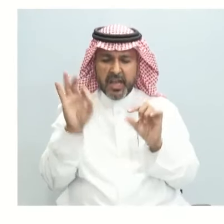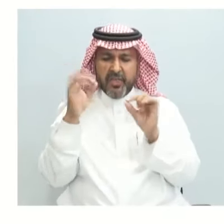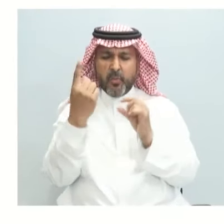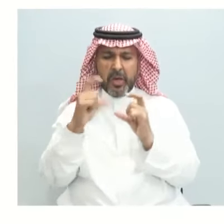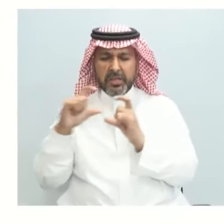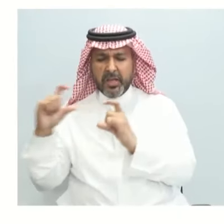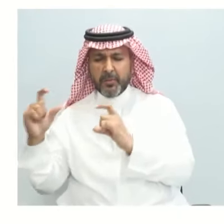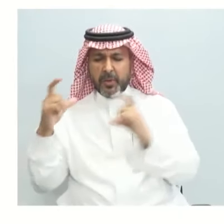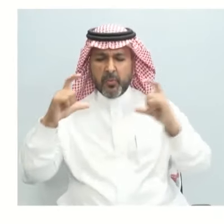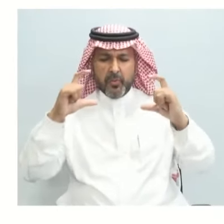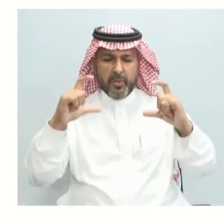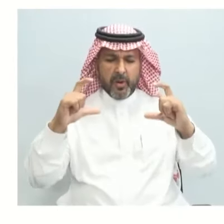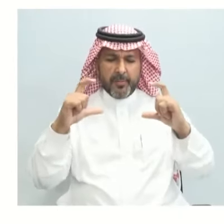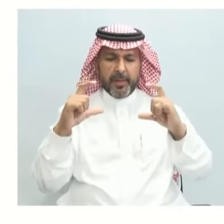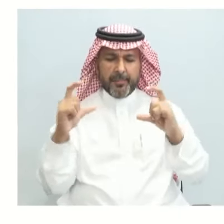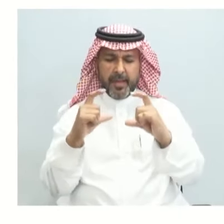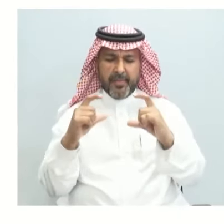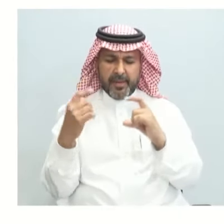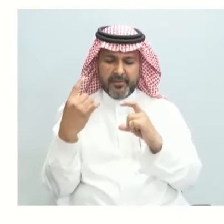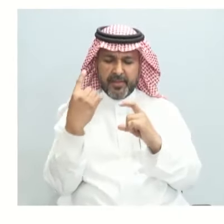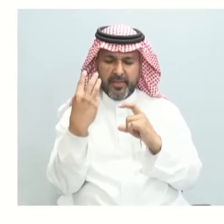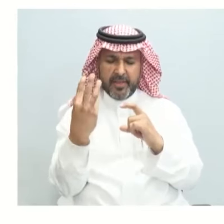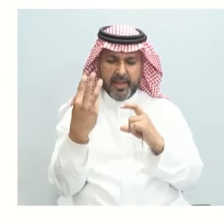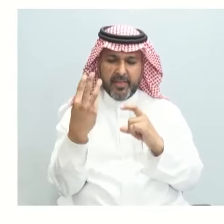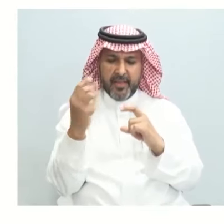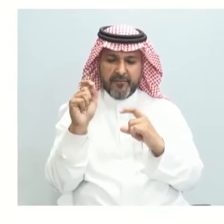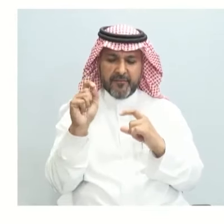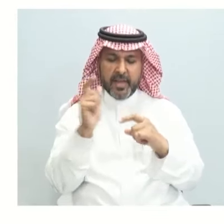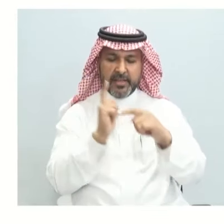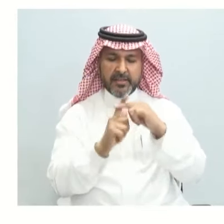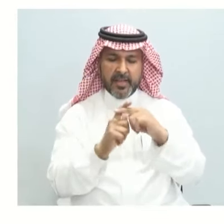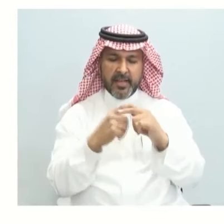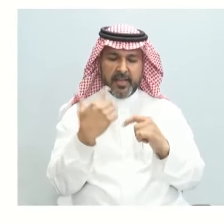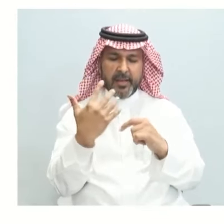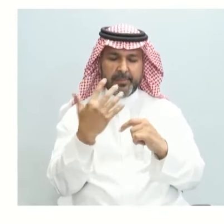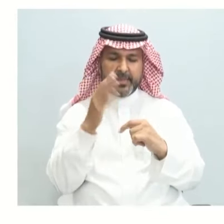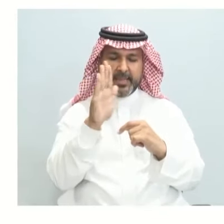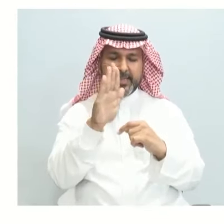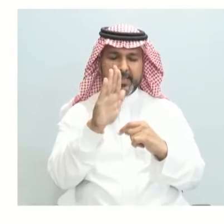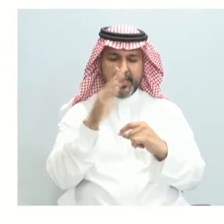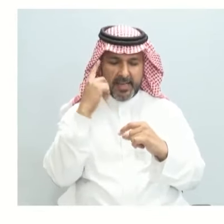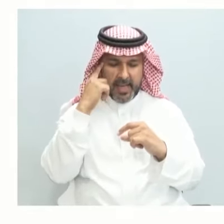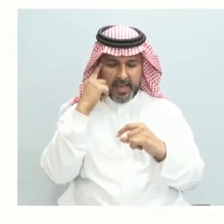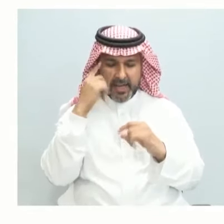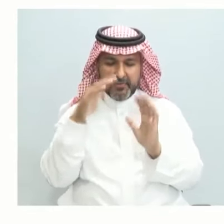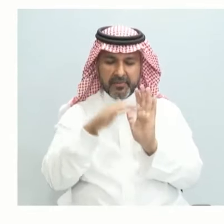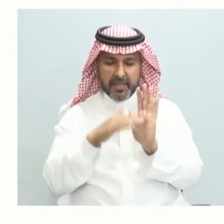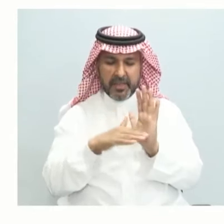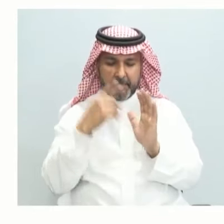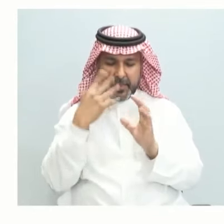وعشره مضروبه في خمسه سين اذا نستخرجين القاسم المشترك الاكبر الان نريد كتابتها على شكل البواقي